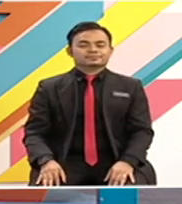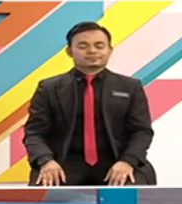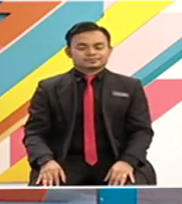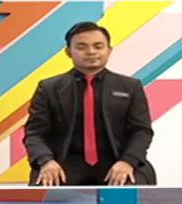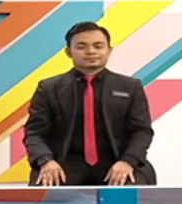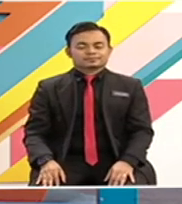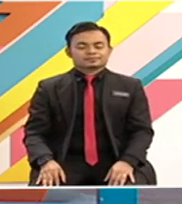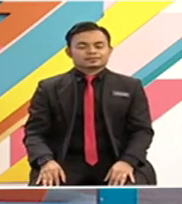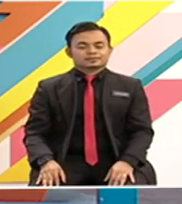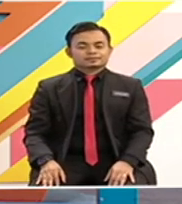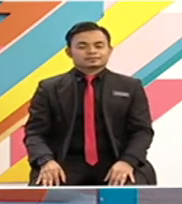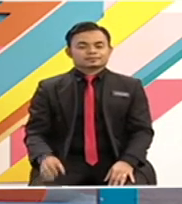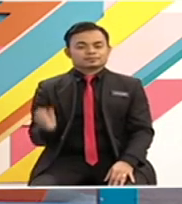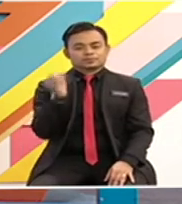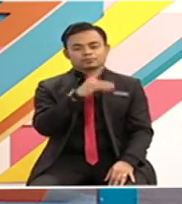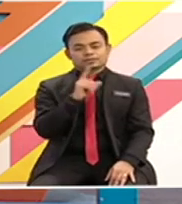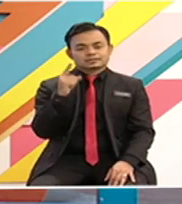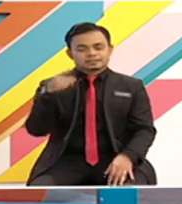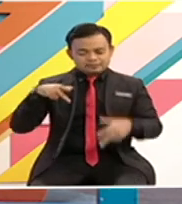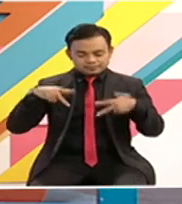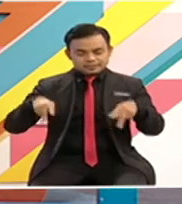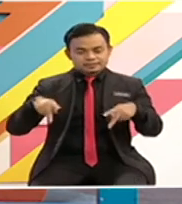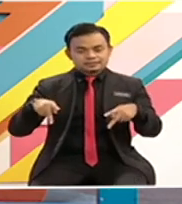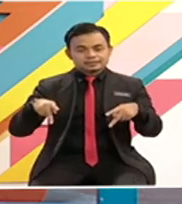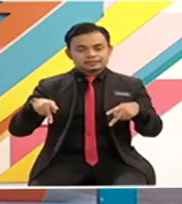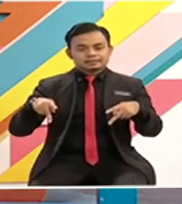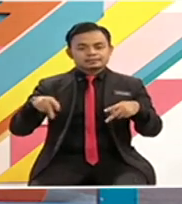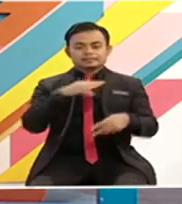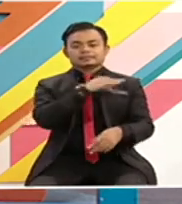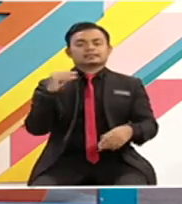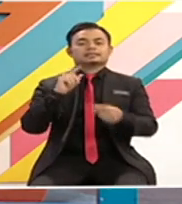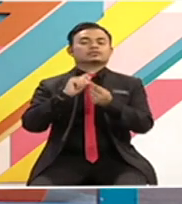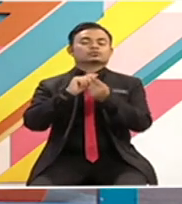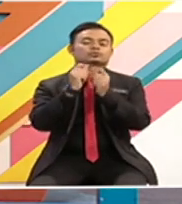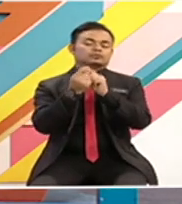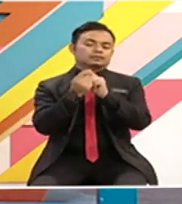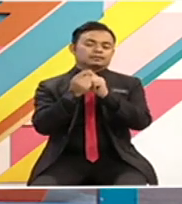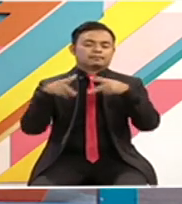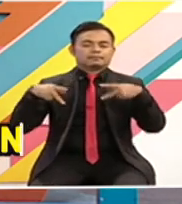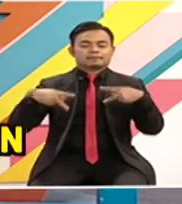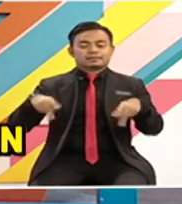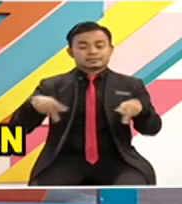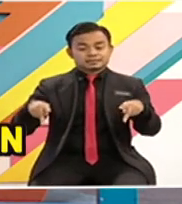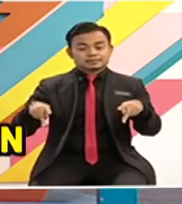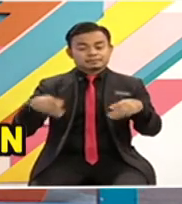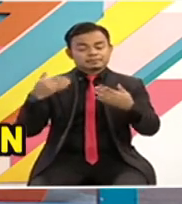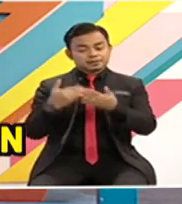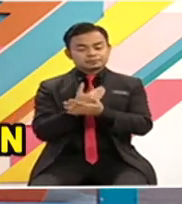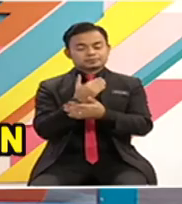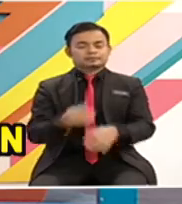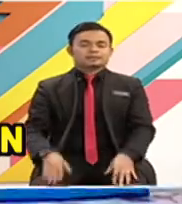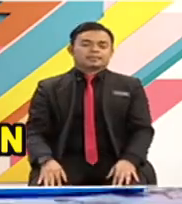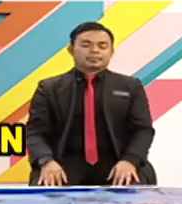plastiknya Oke dengan plastik yang barulah Oke kita kita Letakkan